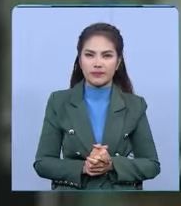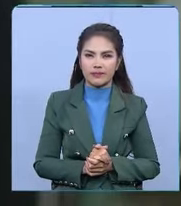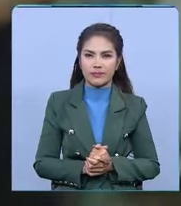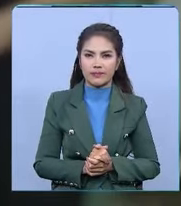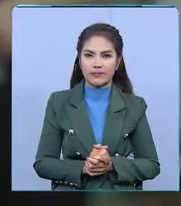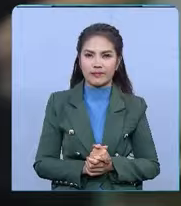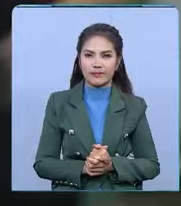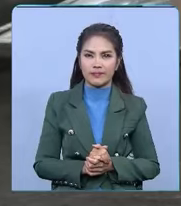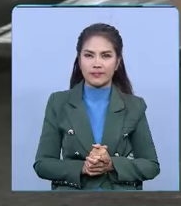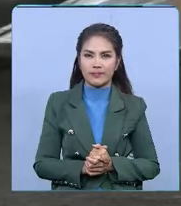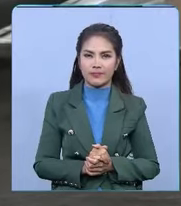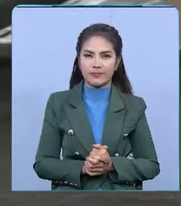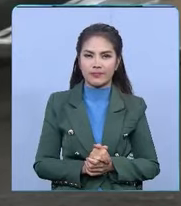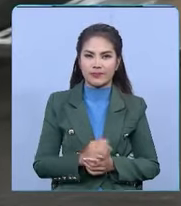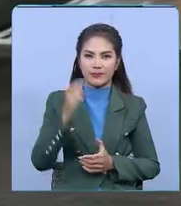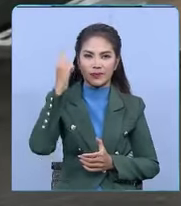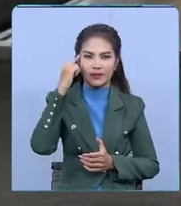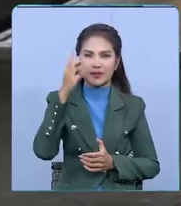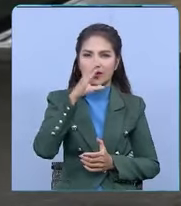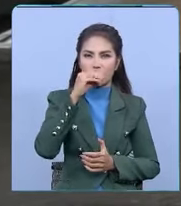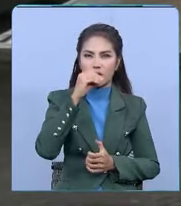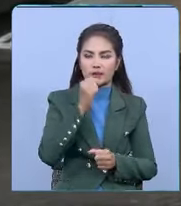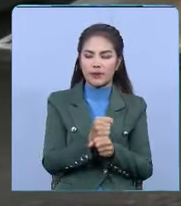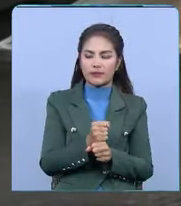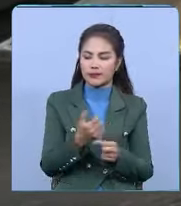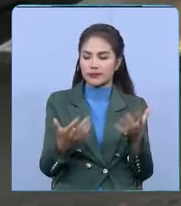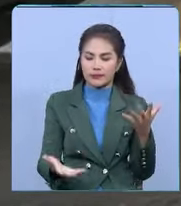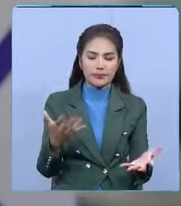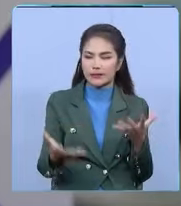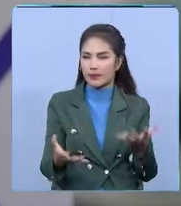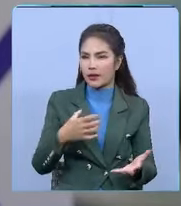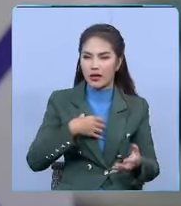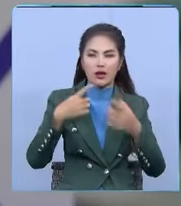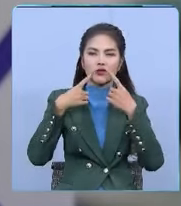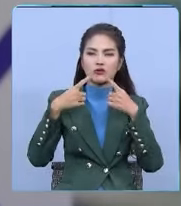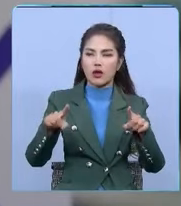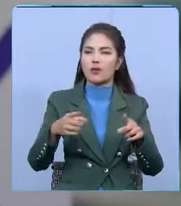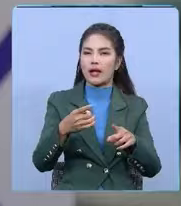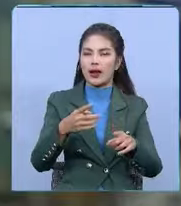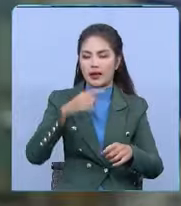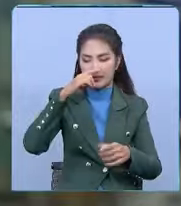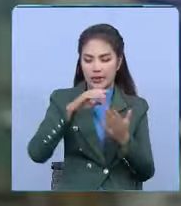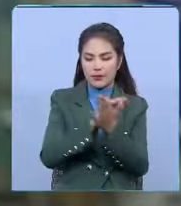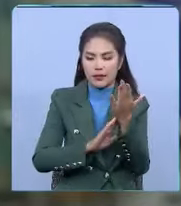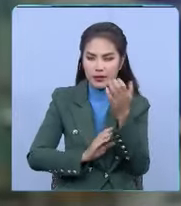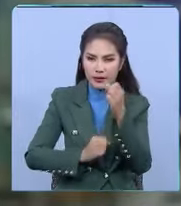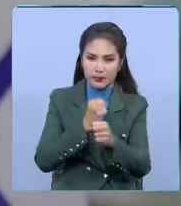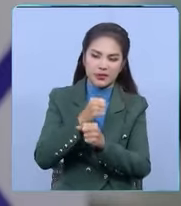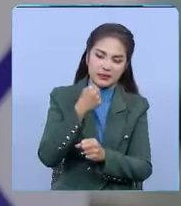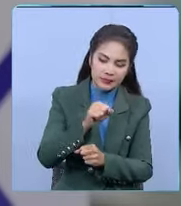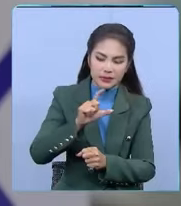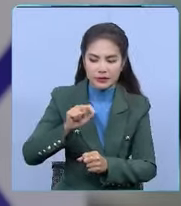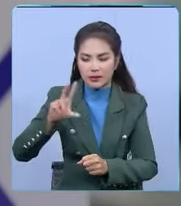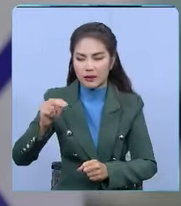หยุดที่คิดพูดทำครับลุงป้อมเลือกได้เลยครับว่าอยากจะตอบประเทศไทยในอีก10ปี20ปีหรือ30ปีข้างหน้าครับ